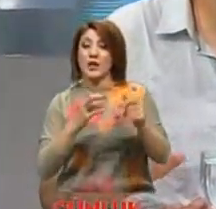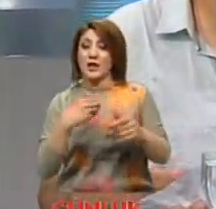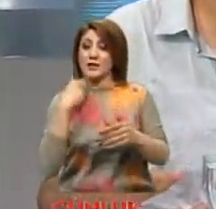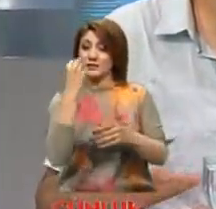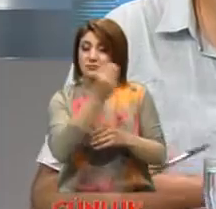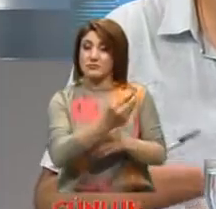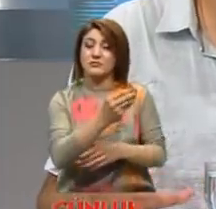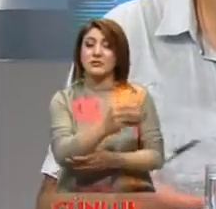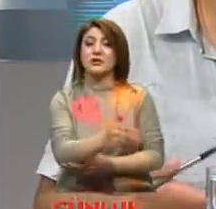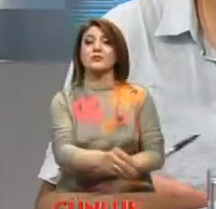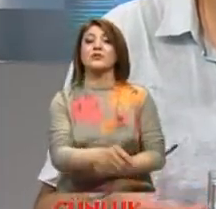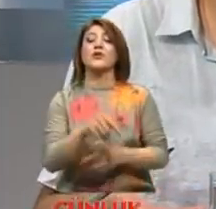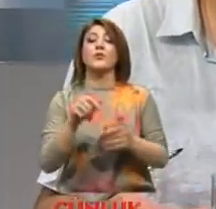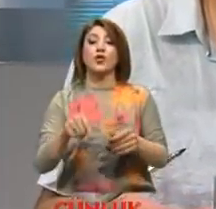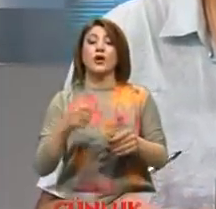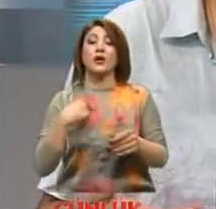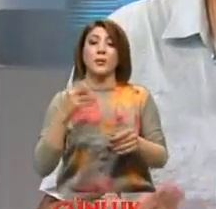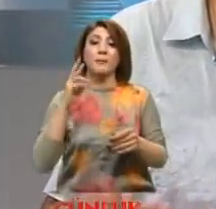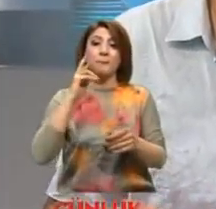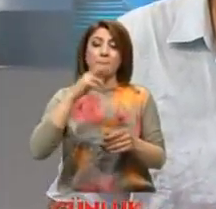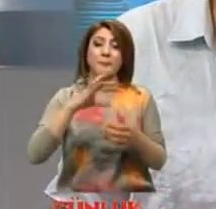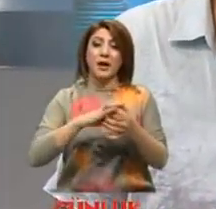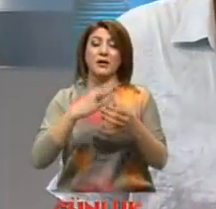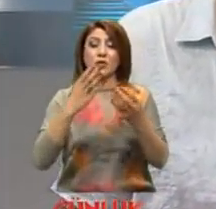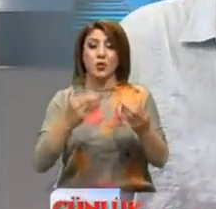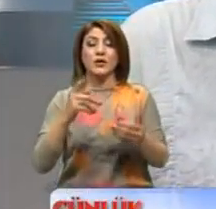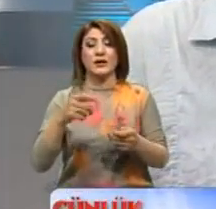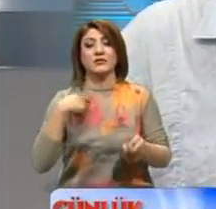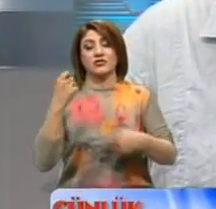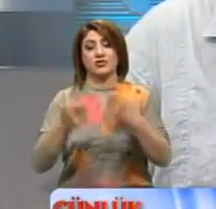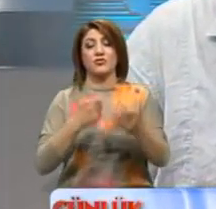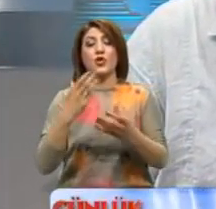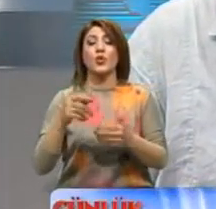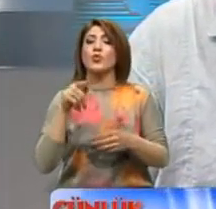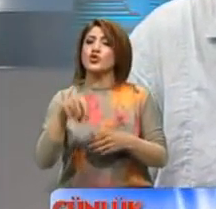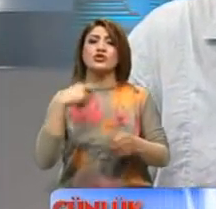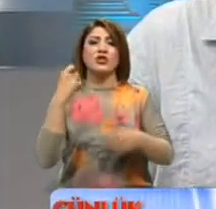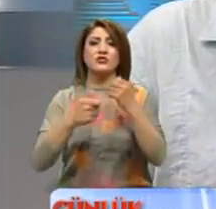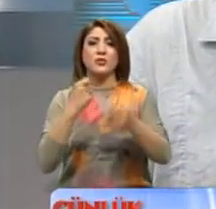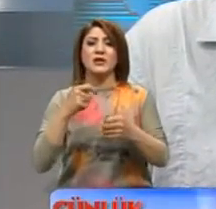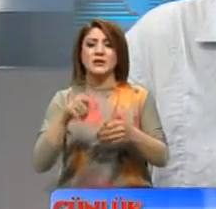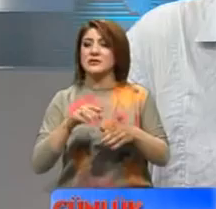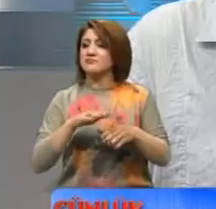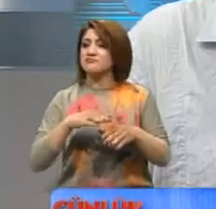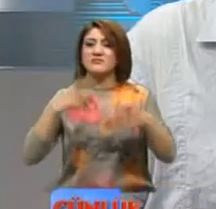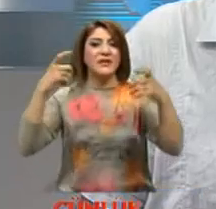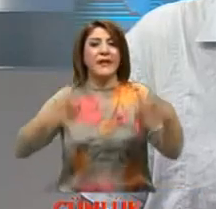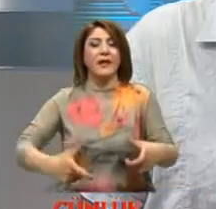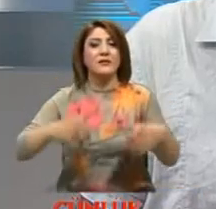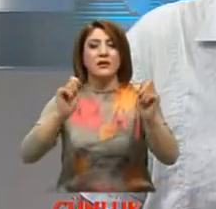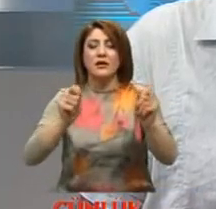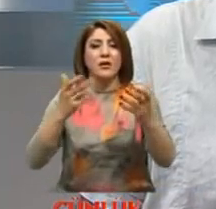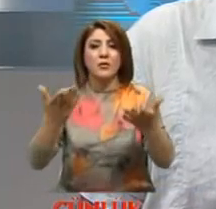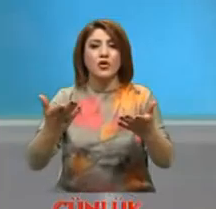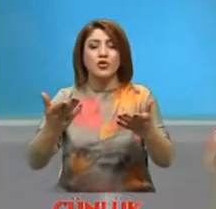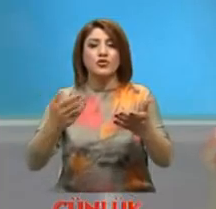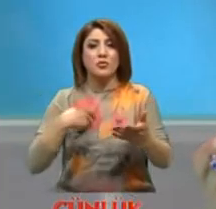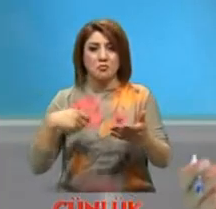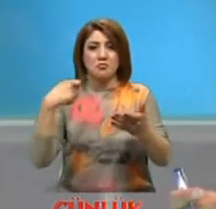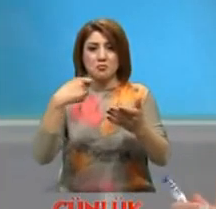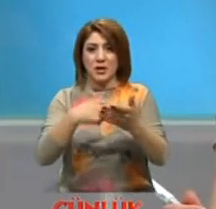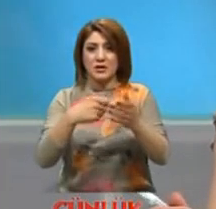Evet. Buna dair çok ciddi aslında bulgular edinmiş oluyoruz. Peki çalışmalarınızı nasıl bir ortamda yapıyorsunuz? Bir ücret talep